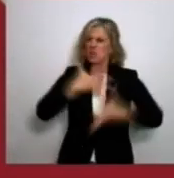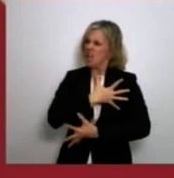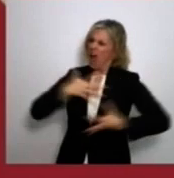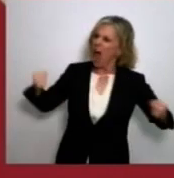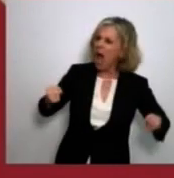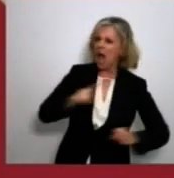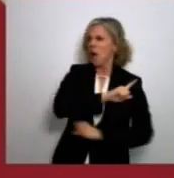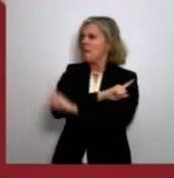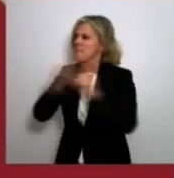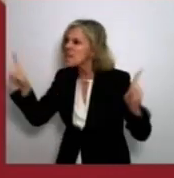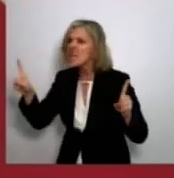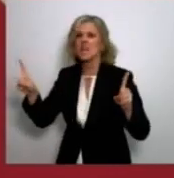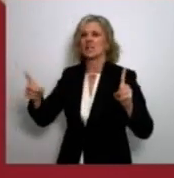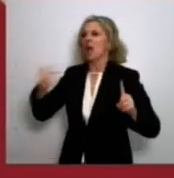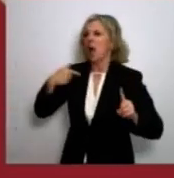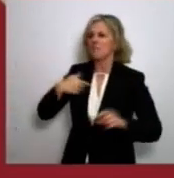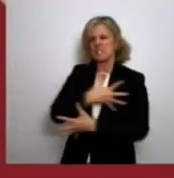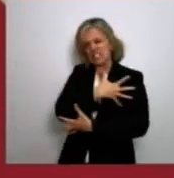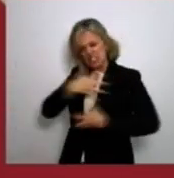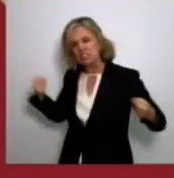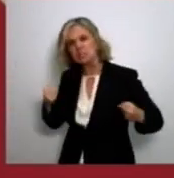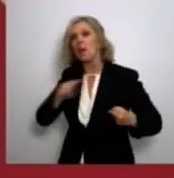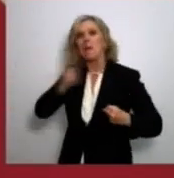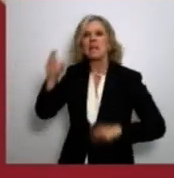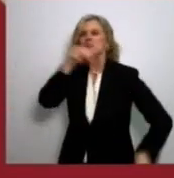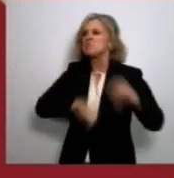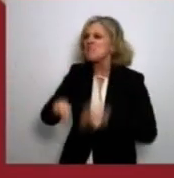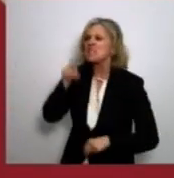Έσκιζε, συγγνώμη κιόλας, έσκιζε τα ημάτια της.